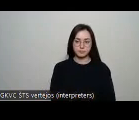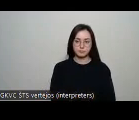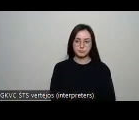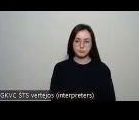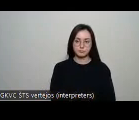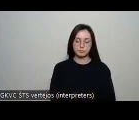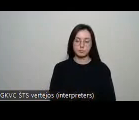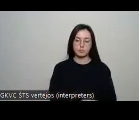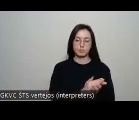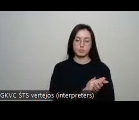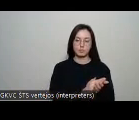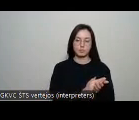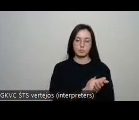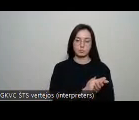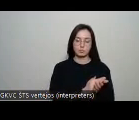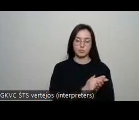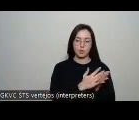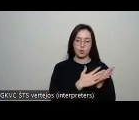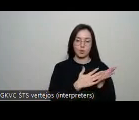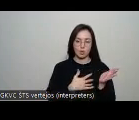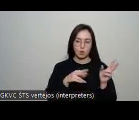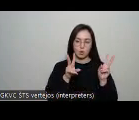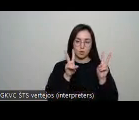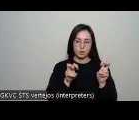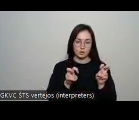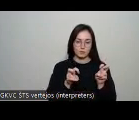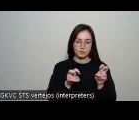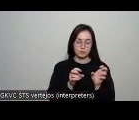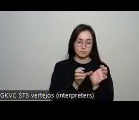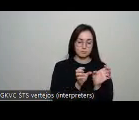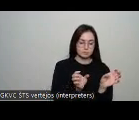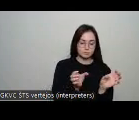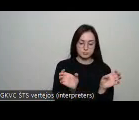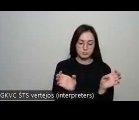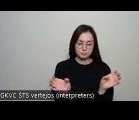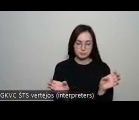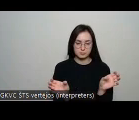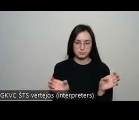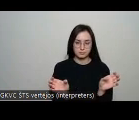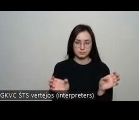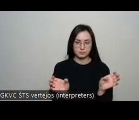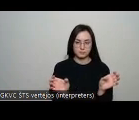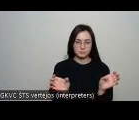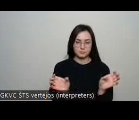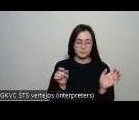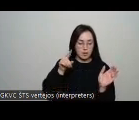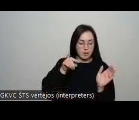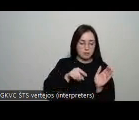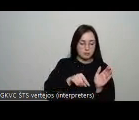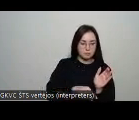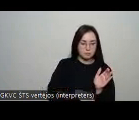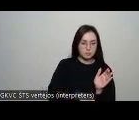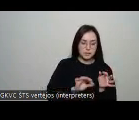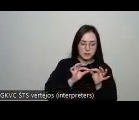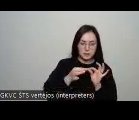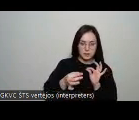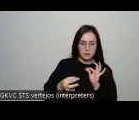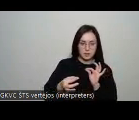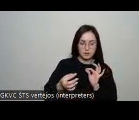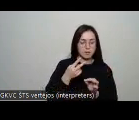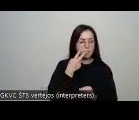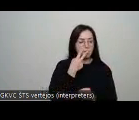Toliau temos skaidomas į smulkias dalis, kurios yra detalės. Tai pažiūrėkime į pirmasis.